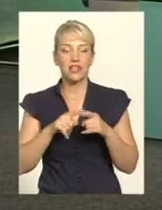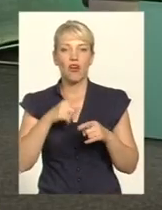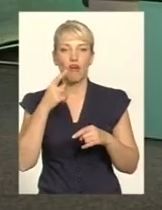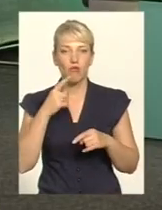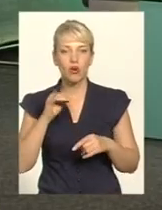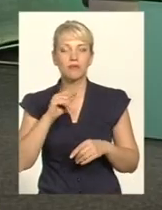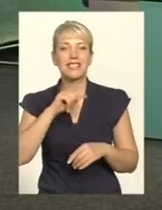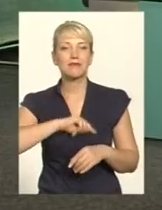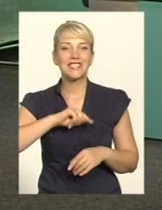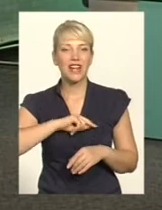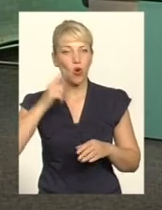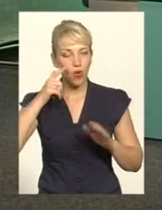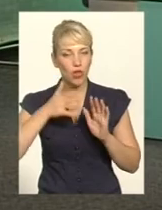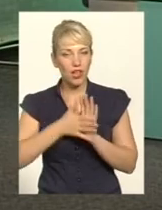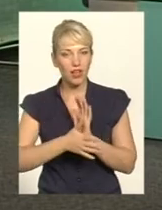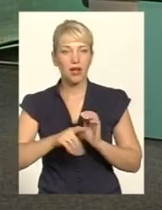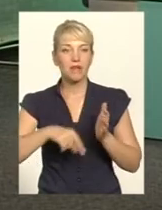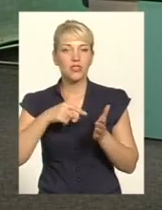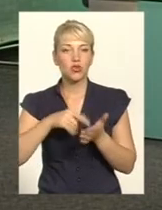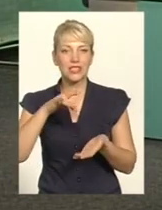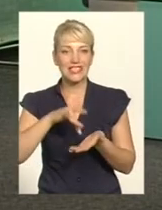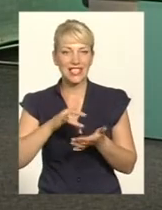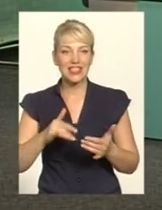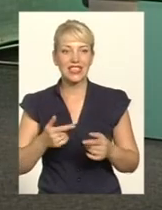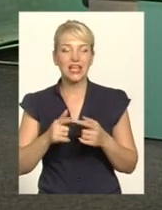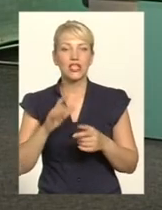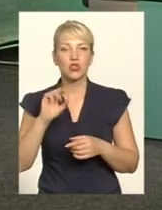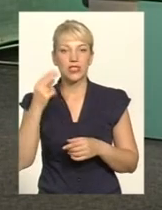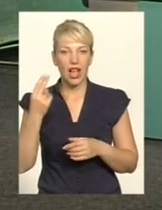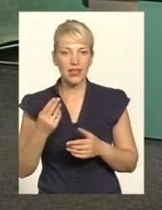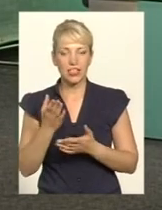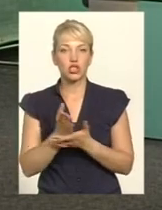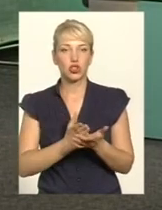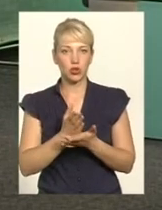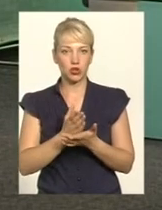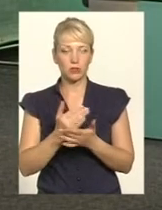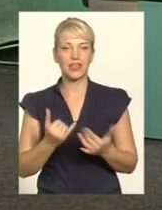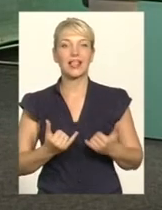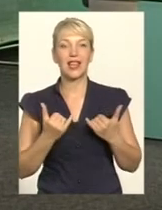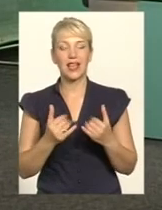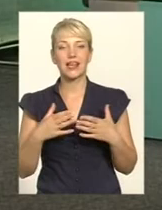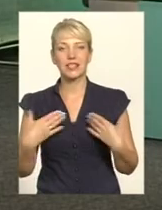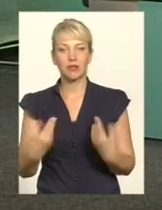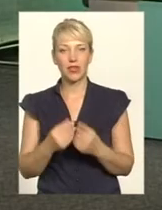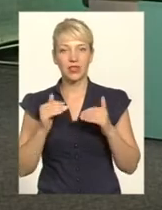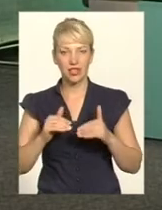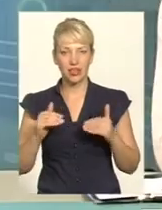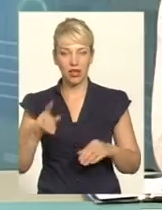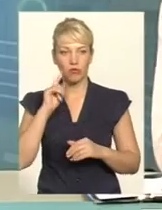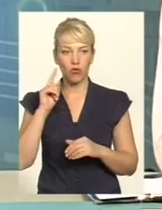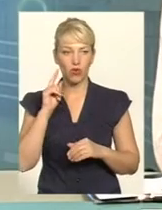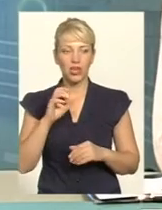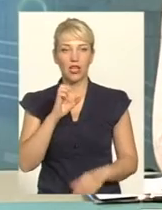психологами міського центру соціальних служб для сім'ї, дітей та молоді міста Хмельницького Антоніною Антонівною